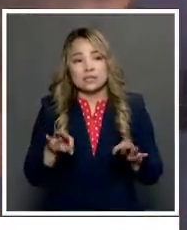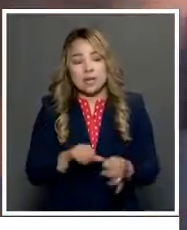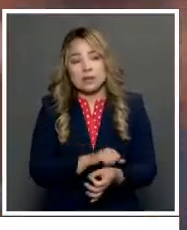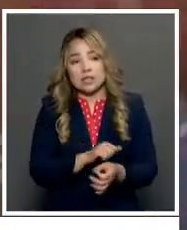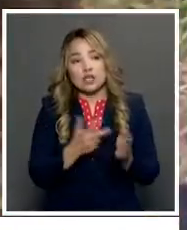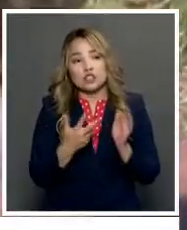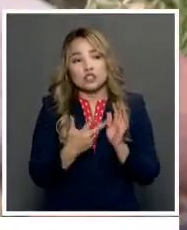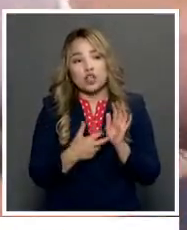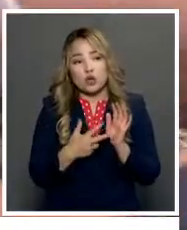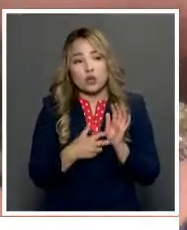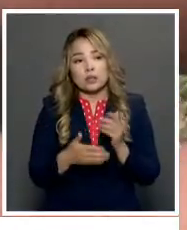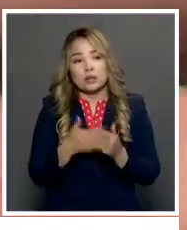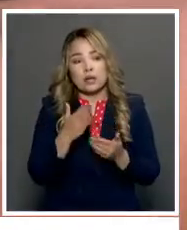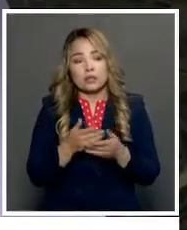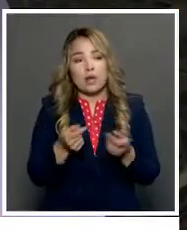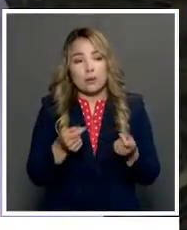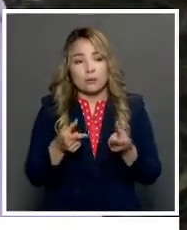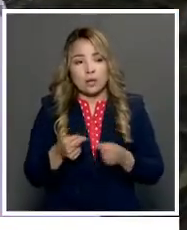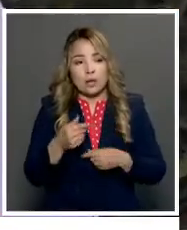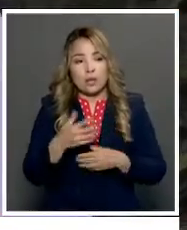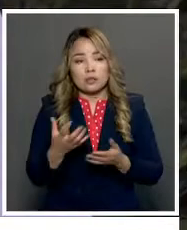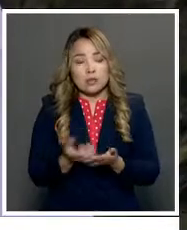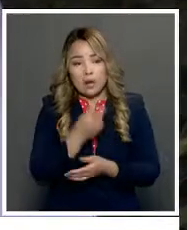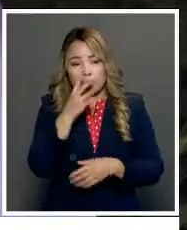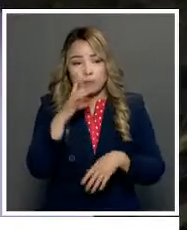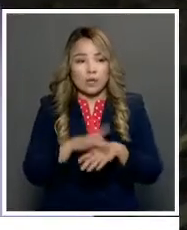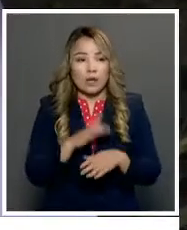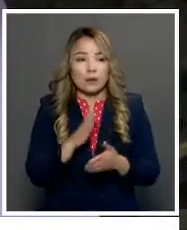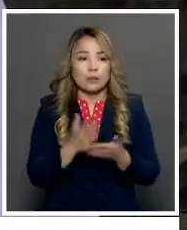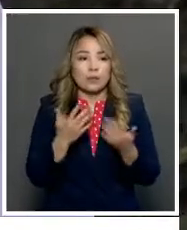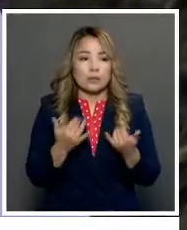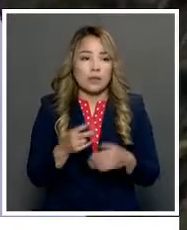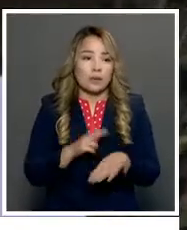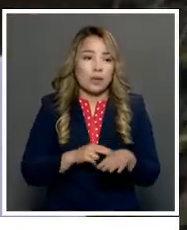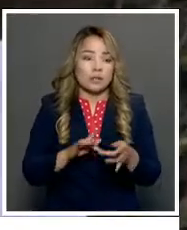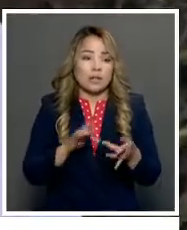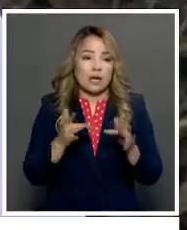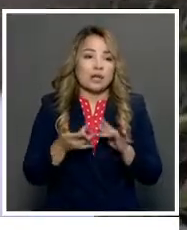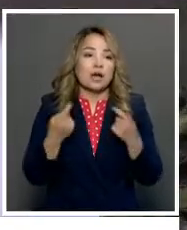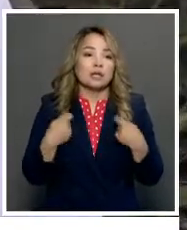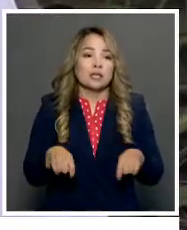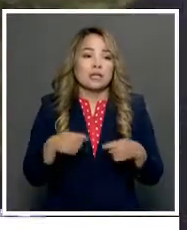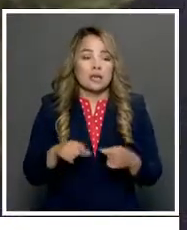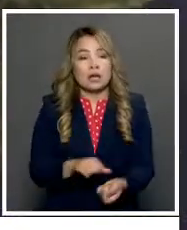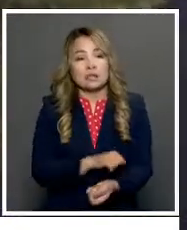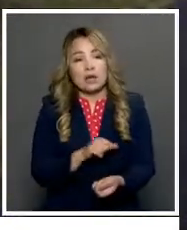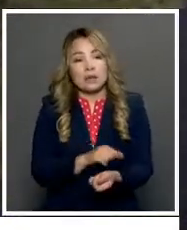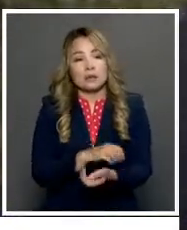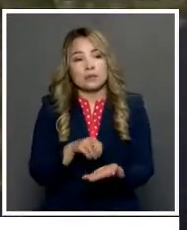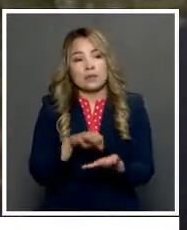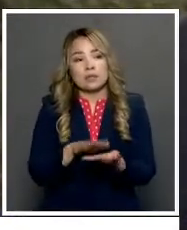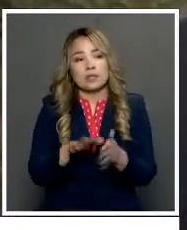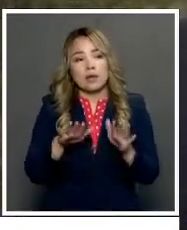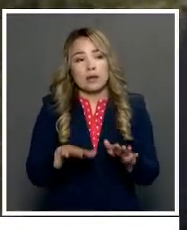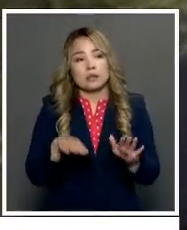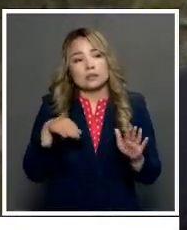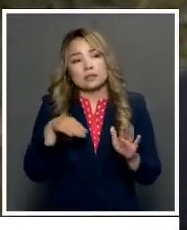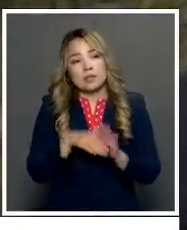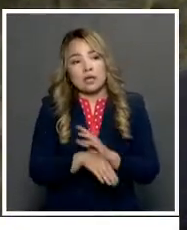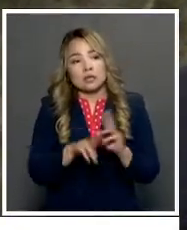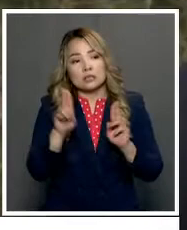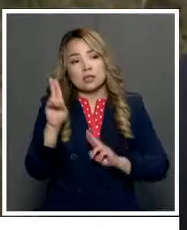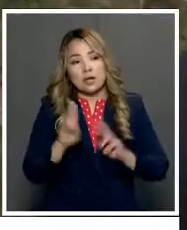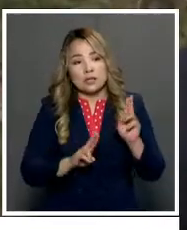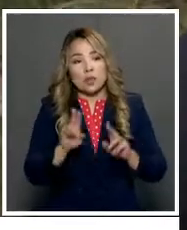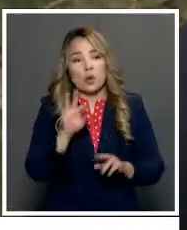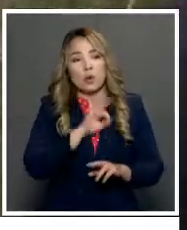есірткінің 800-ден астам дозасы тәркіленді. Полицейлердің айтуынша, бүгінде интернет арқылы сатылатын есірткіні белгіленген жерге тығып кету әдісі